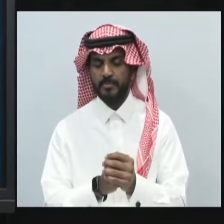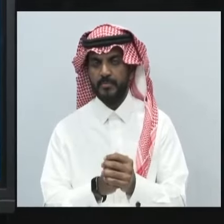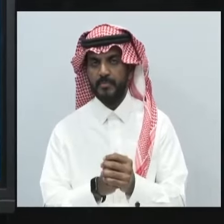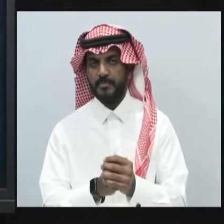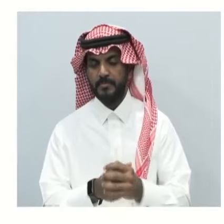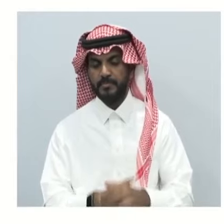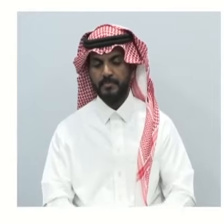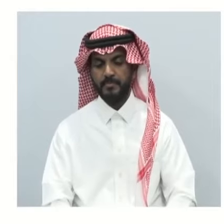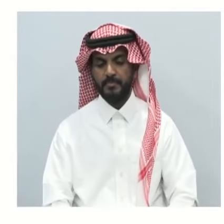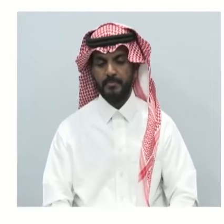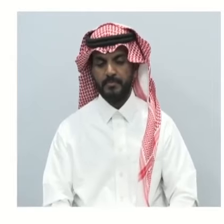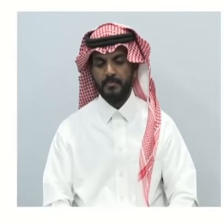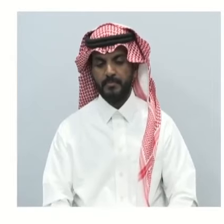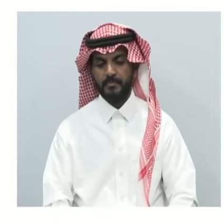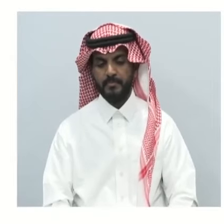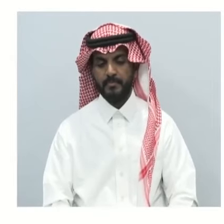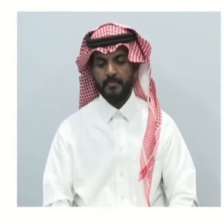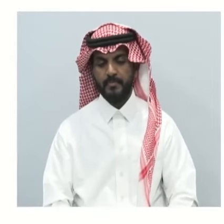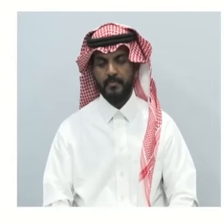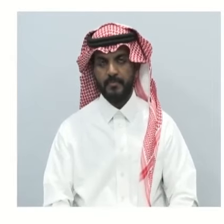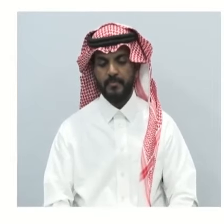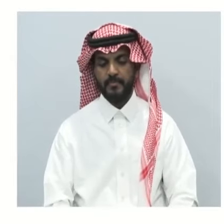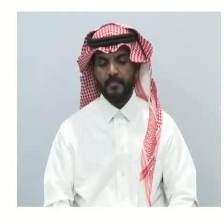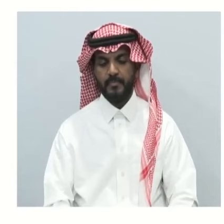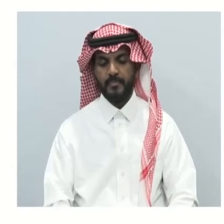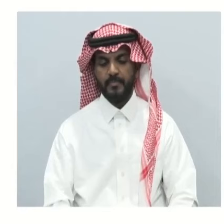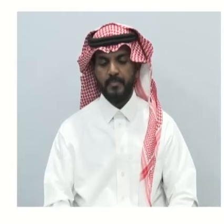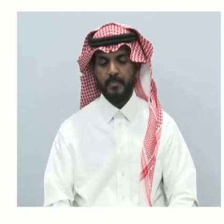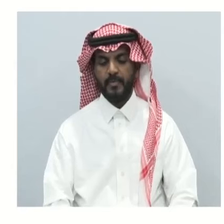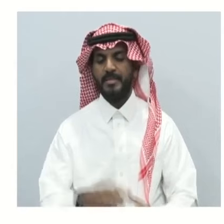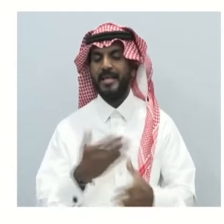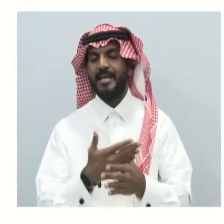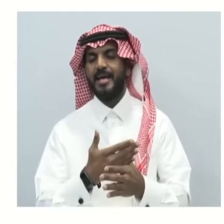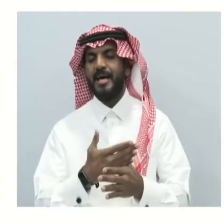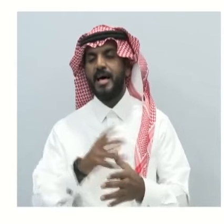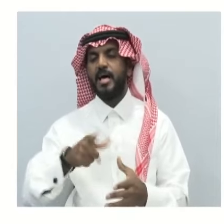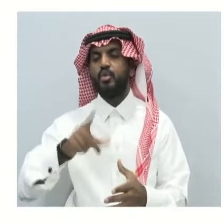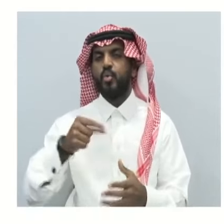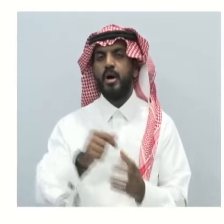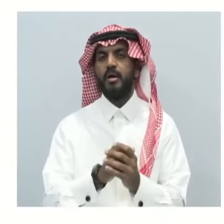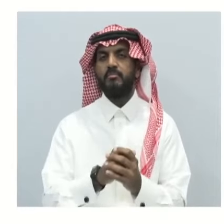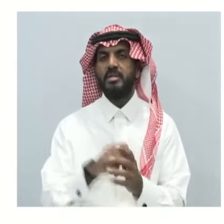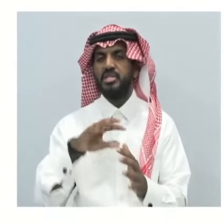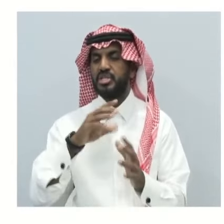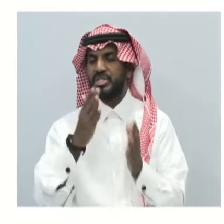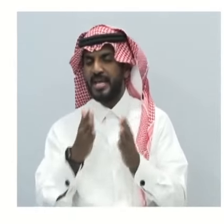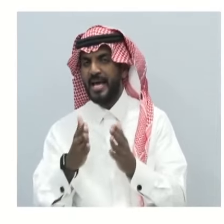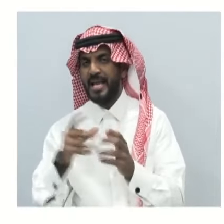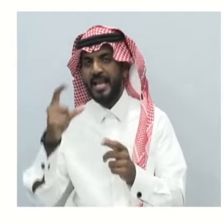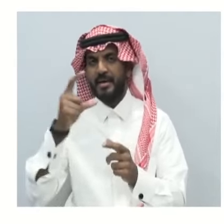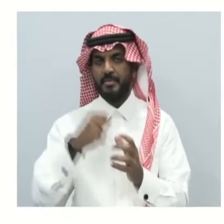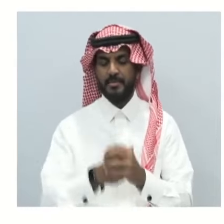احسنتم رائعون اذا يحدث طالب وطالبته اطوار القمر او يسبب ذلك يتكون اطوار